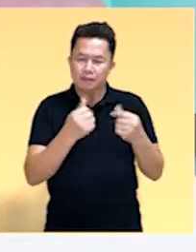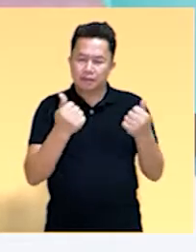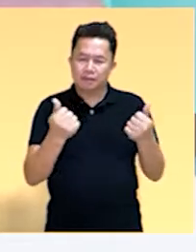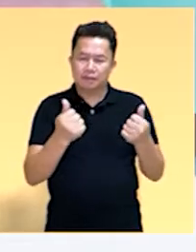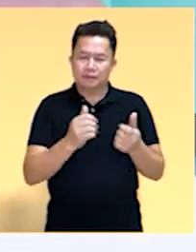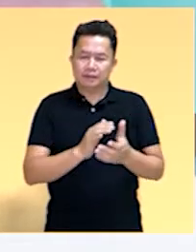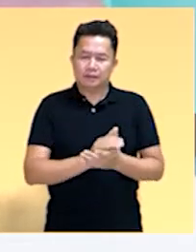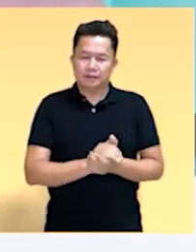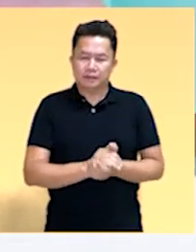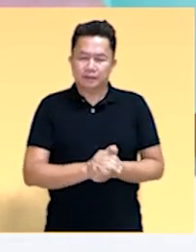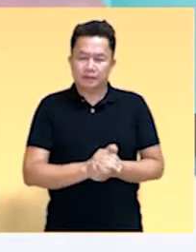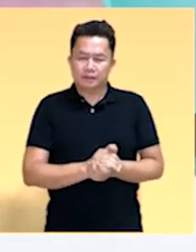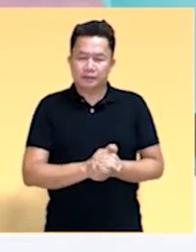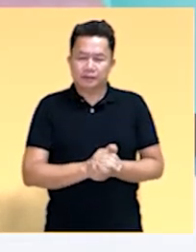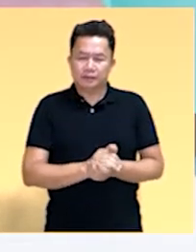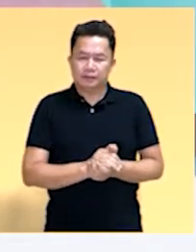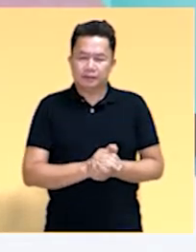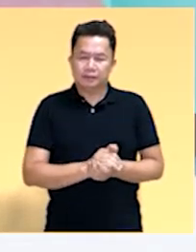Solve.